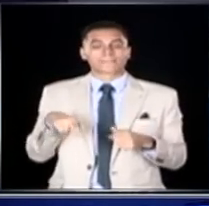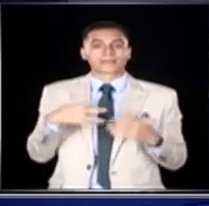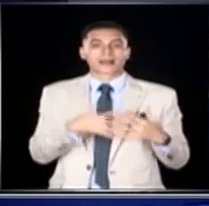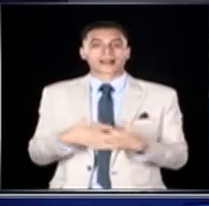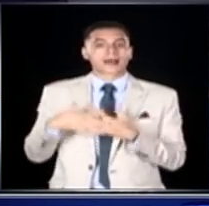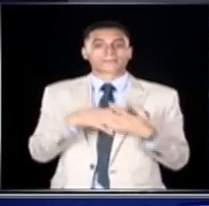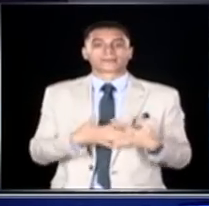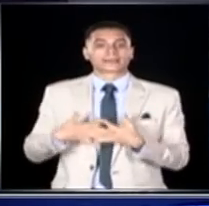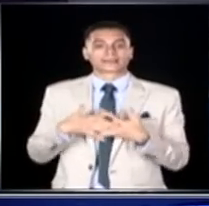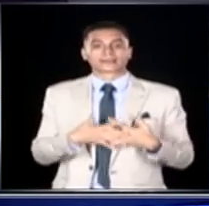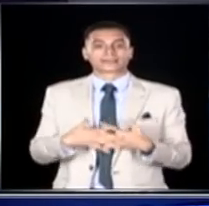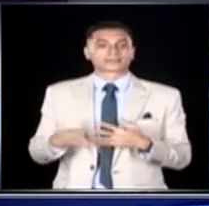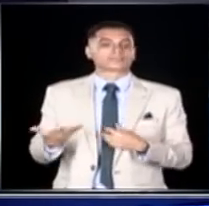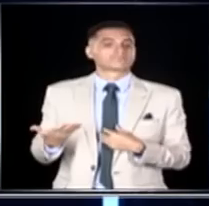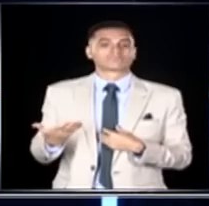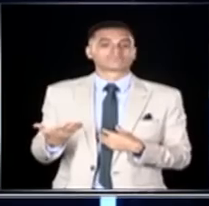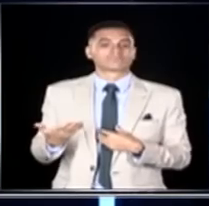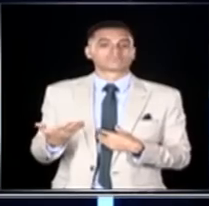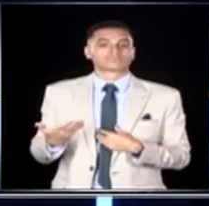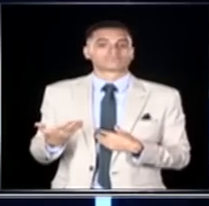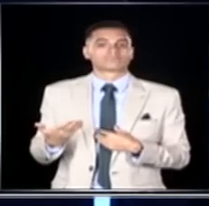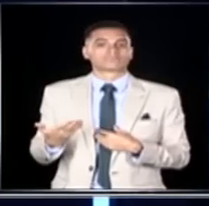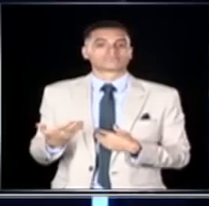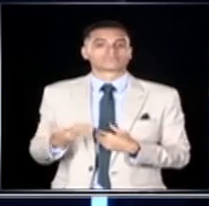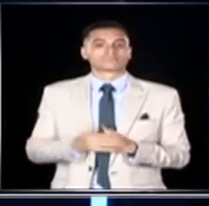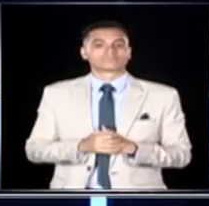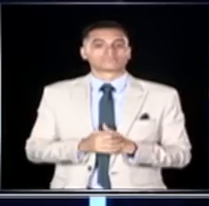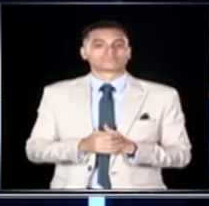القدم الأمريكية؟